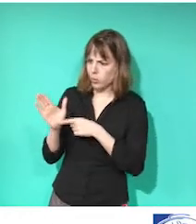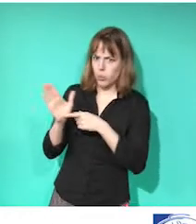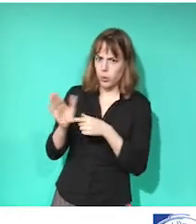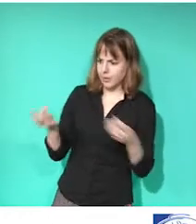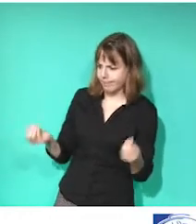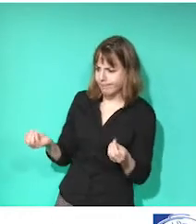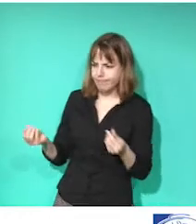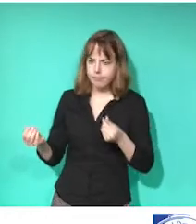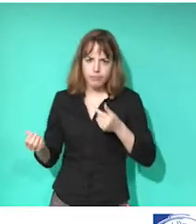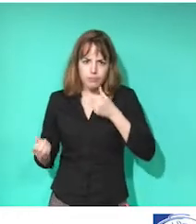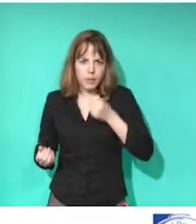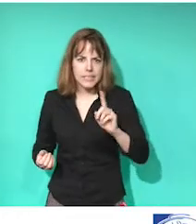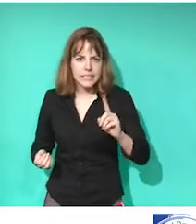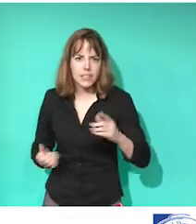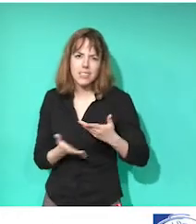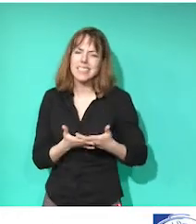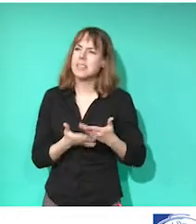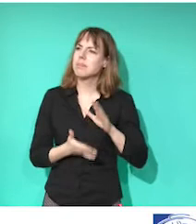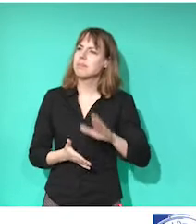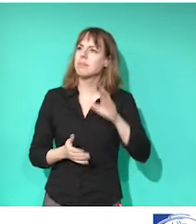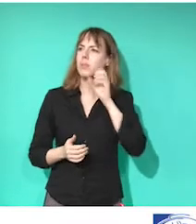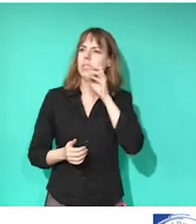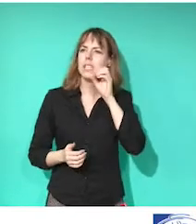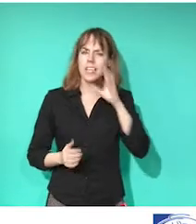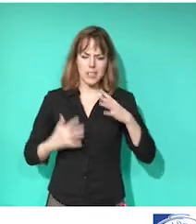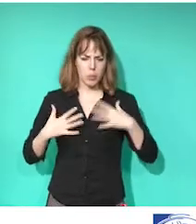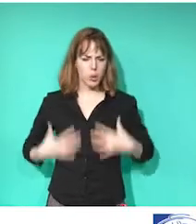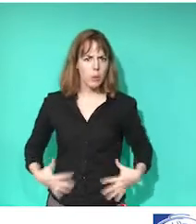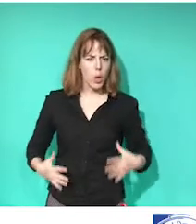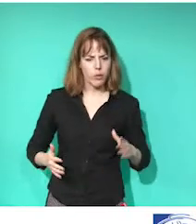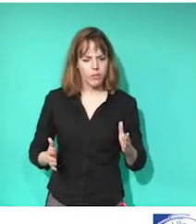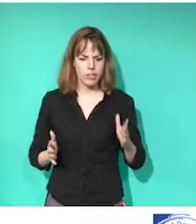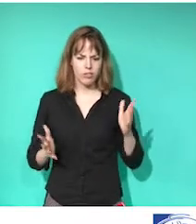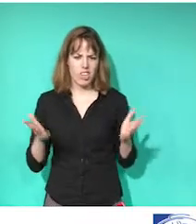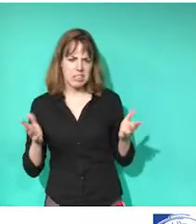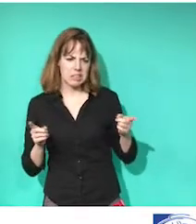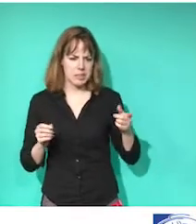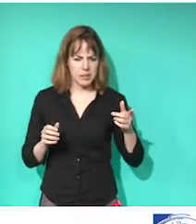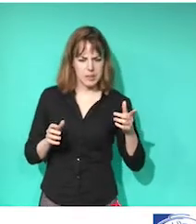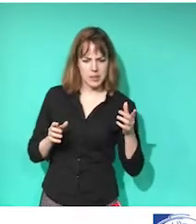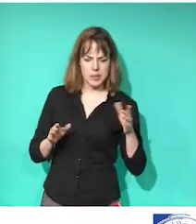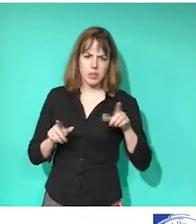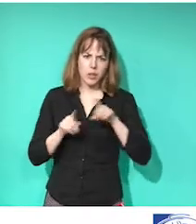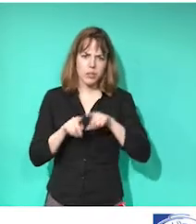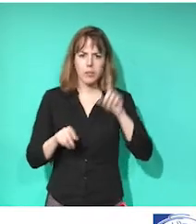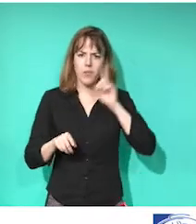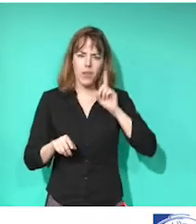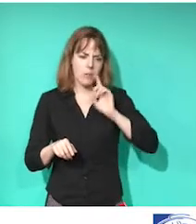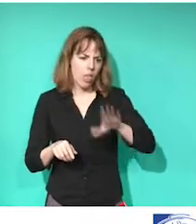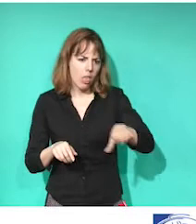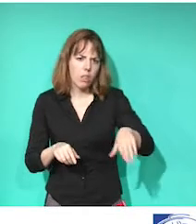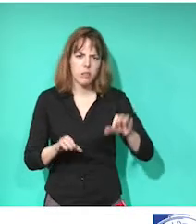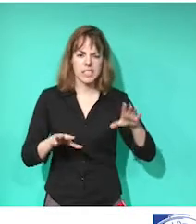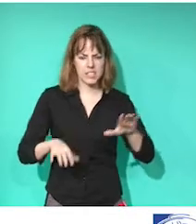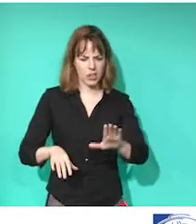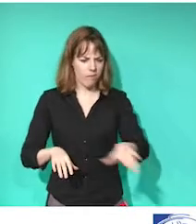c'est précisément tous ces petits actes, gestes, etc., comportements, qui, l'air de rien, infantilisent et fragilisent les femmes et qui créent